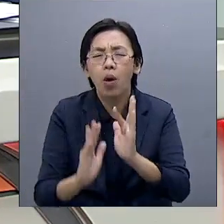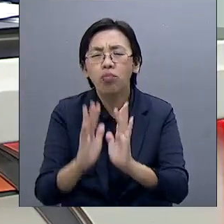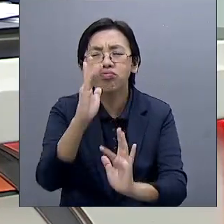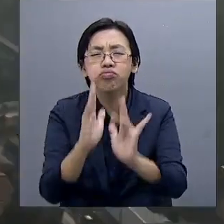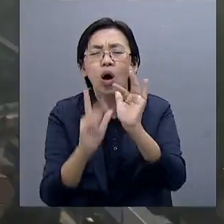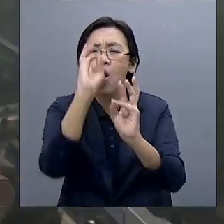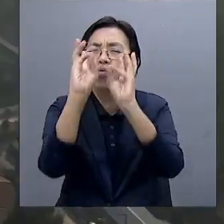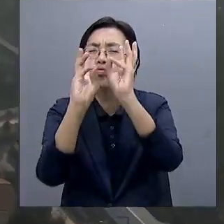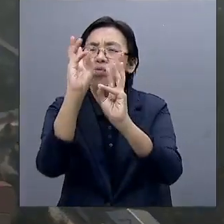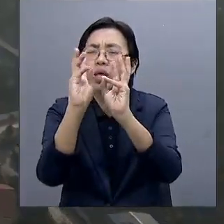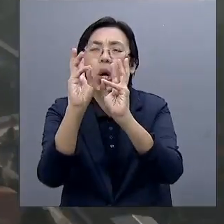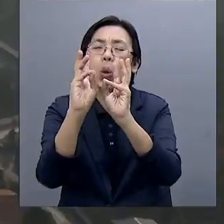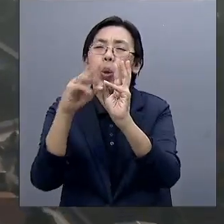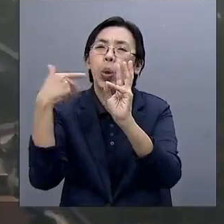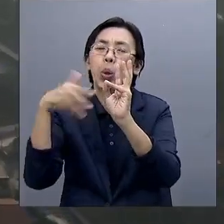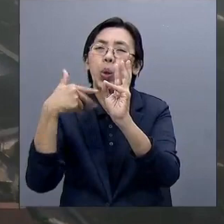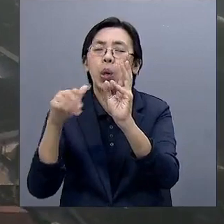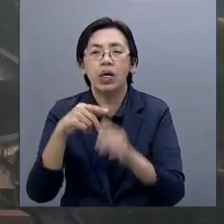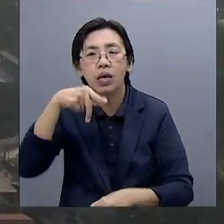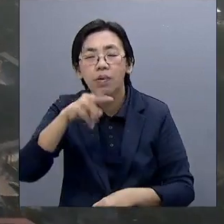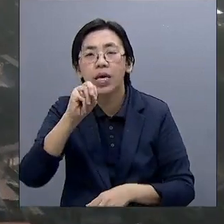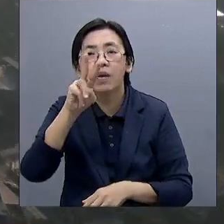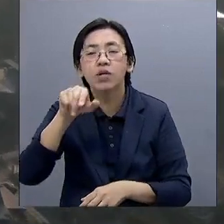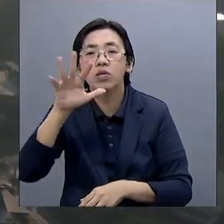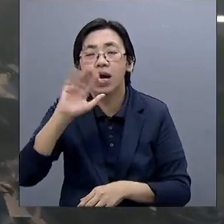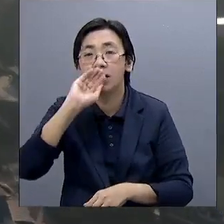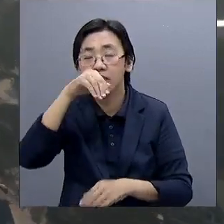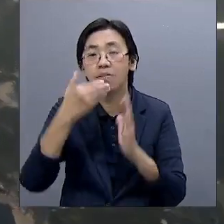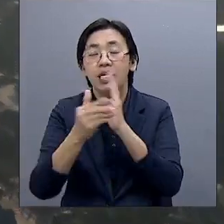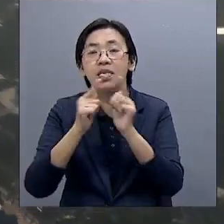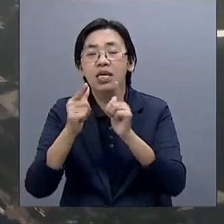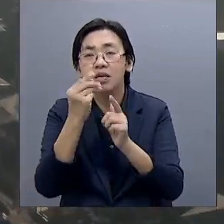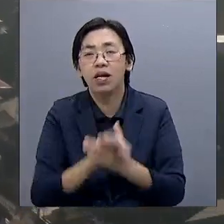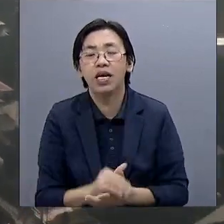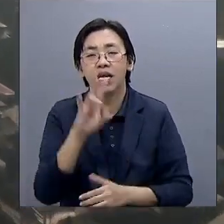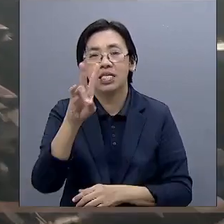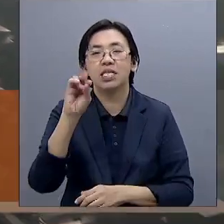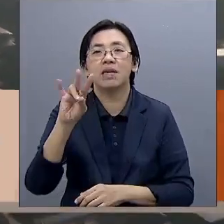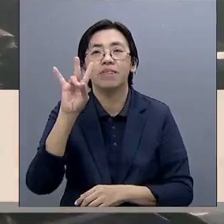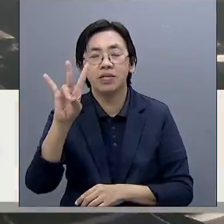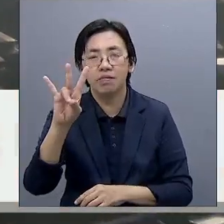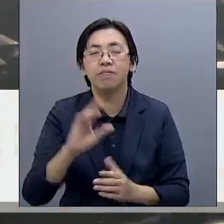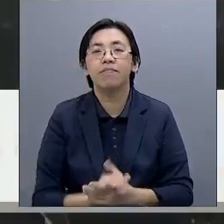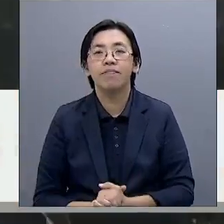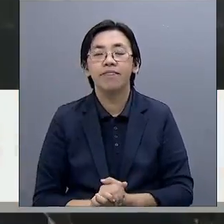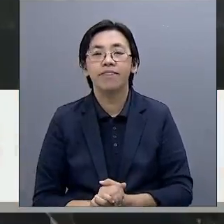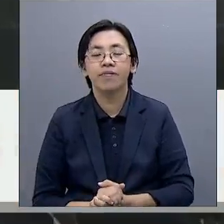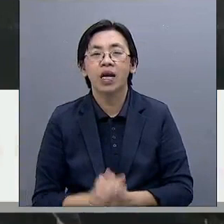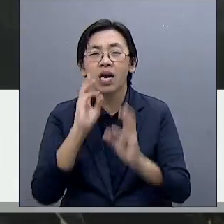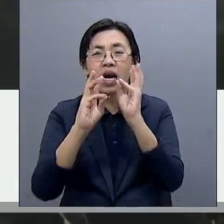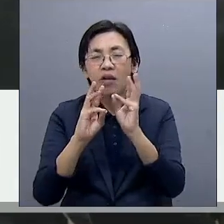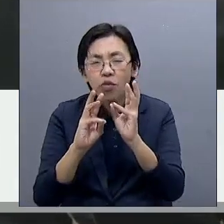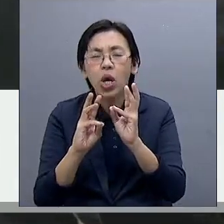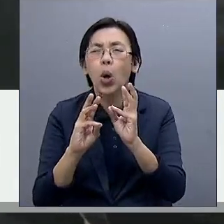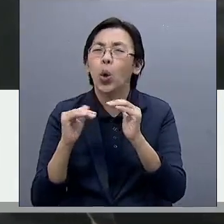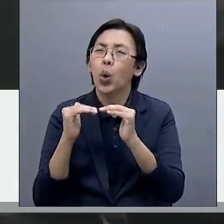เดียวค่ะpm2.5ที่เทศบาลเมืองเลยอยู่ที่ 77ไมโครกรัมต่อลูกบาศก์เมตรนะคะไม่ว่าจะ